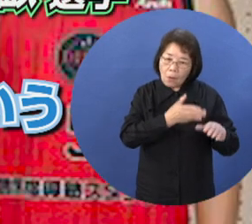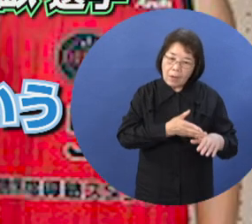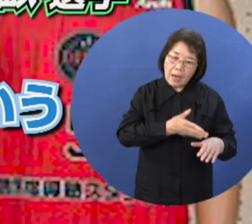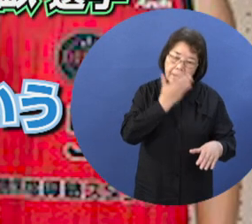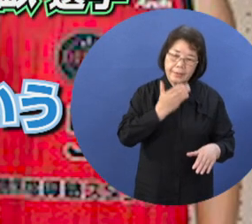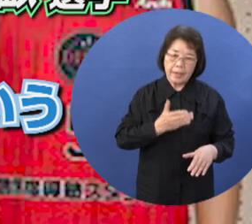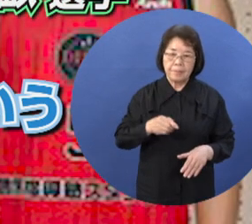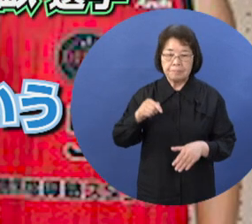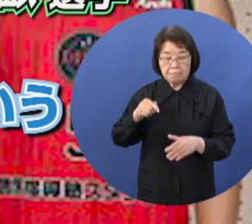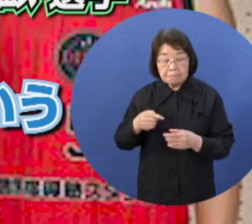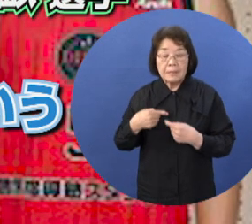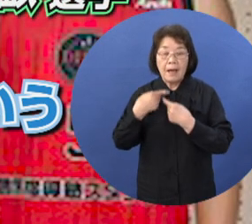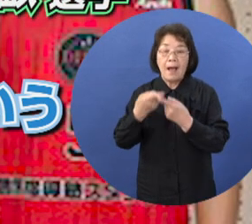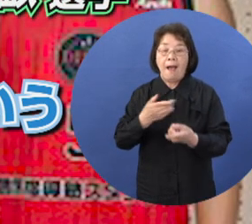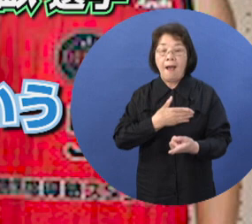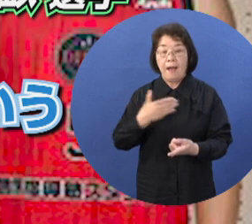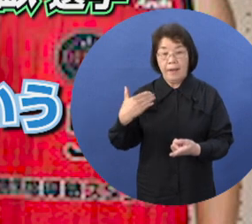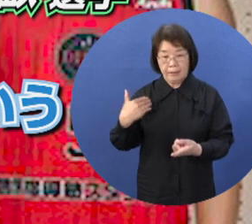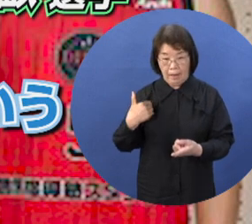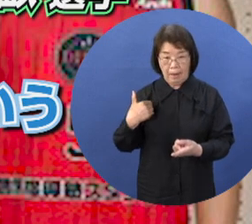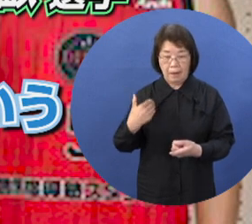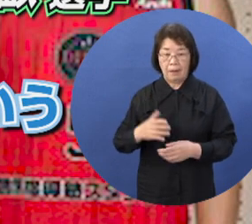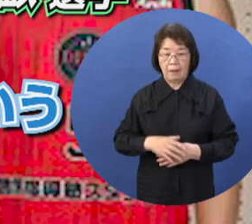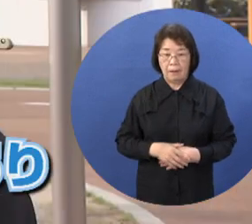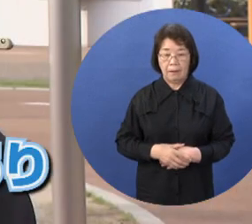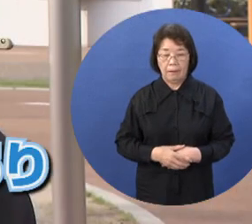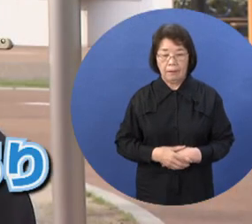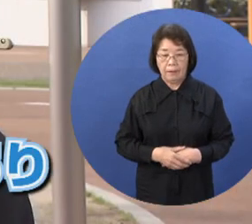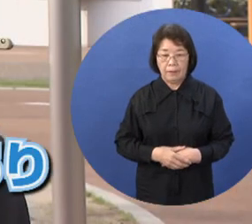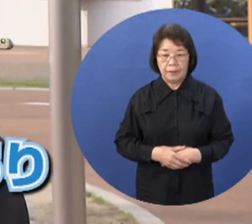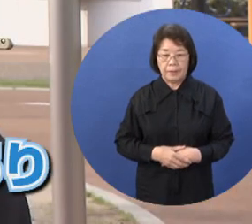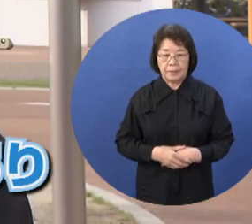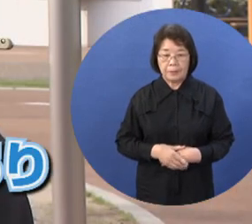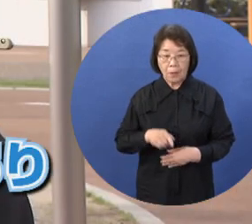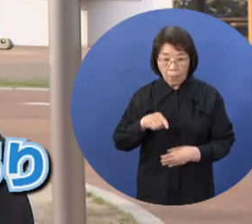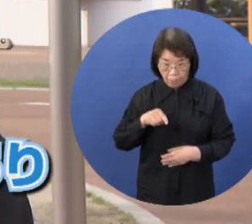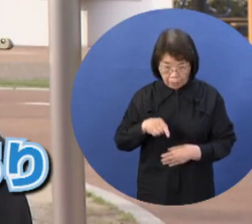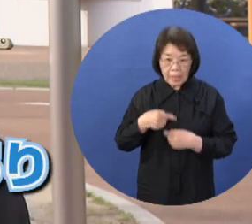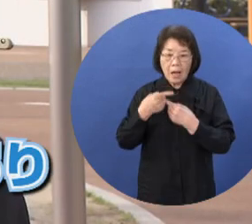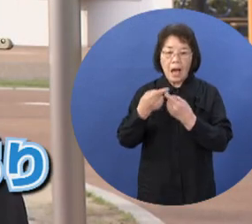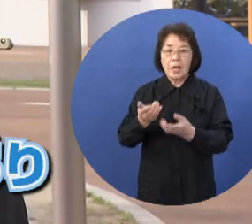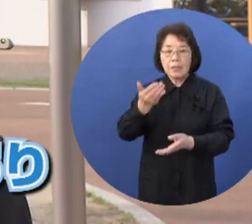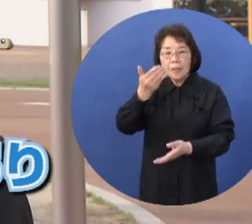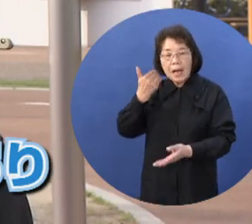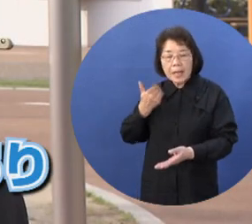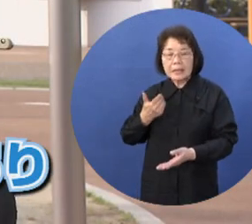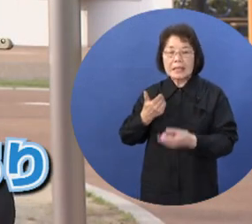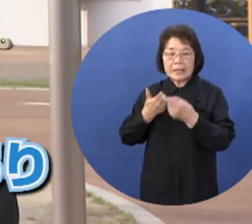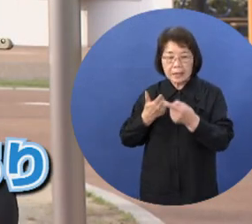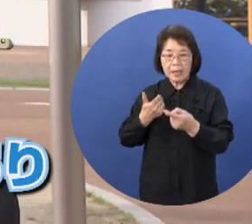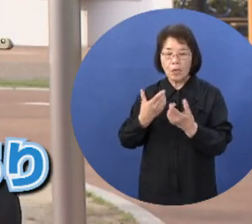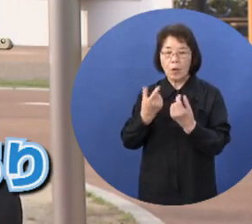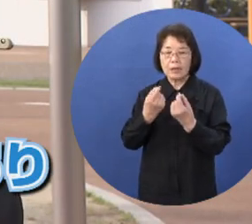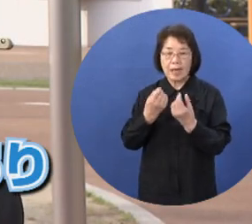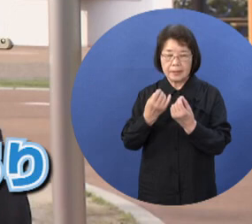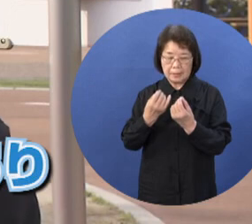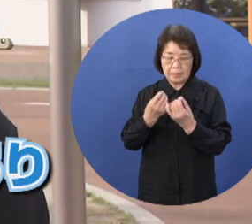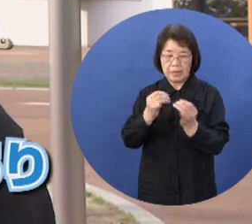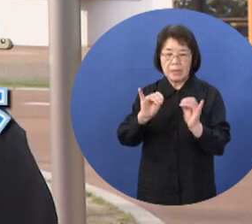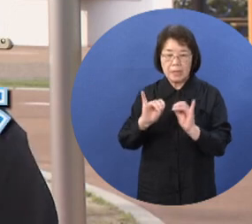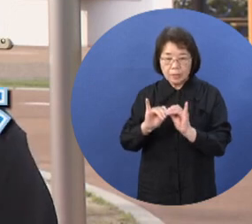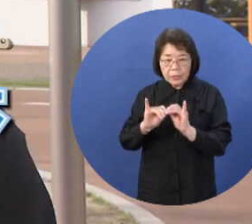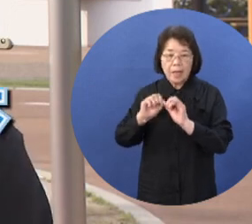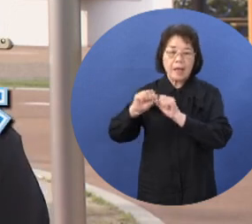チームに入れたのはもう間違いないです。 そうなんや。へ ー。ダイムに入る前に一度だけ同じチームでプレーしたことがあって、